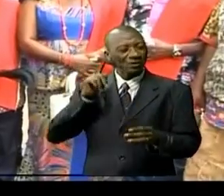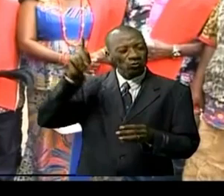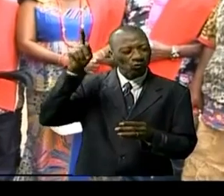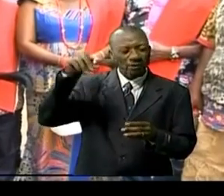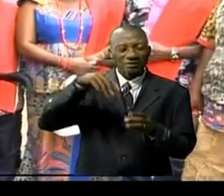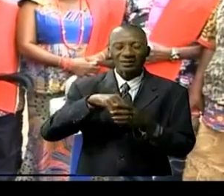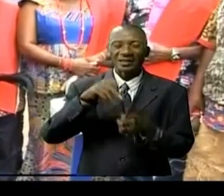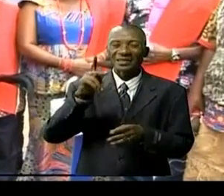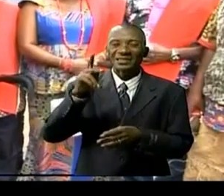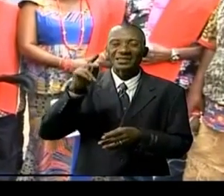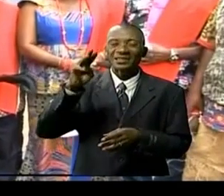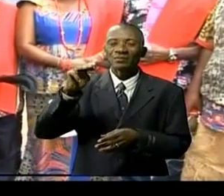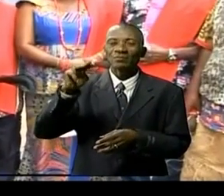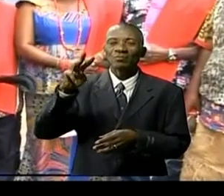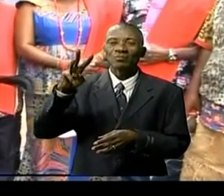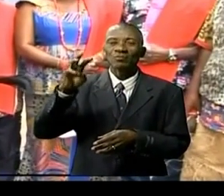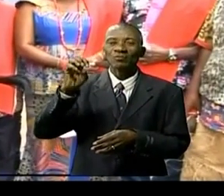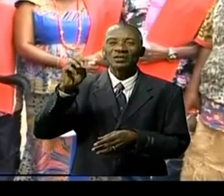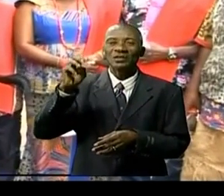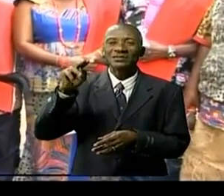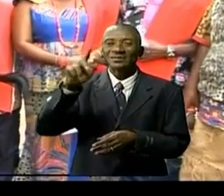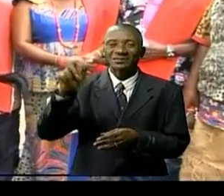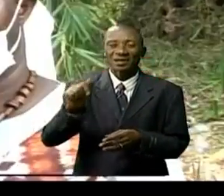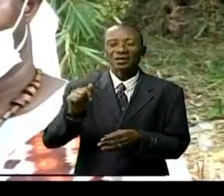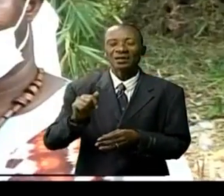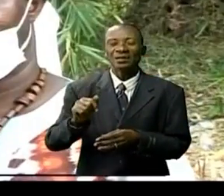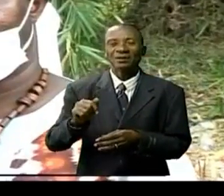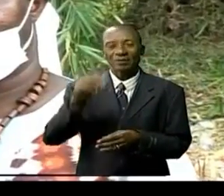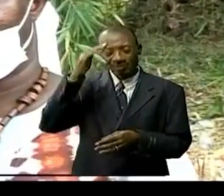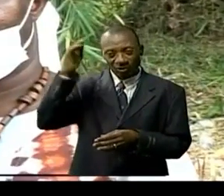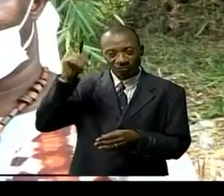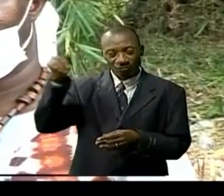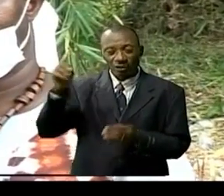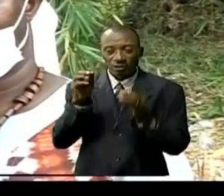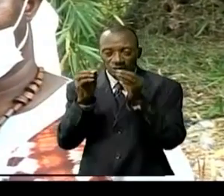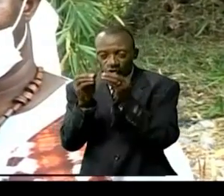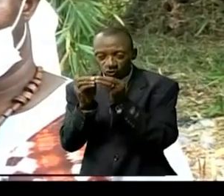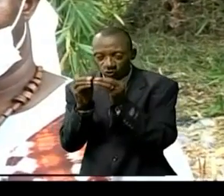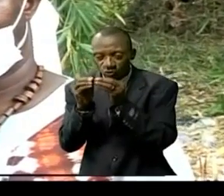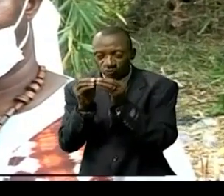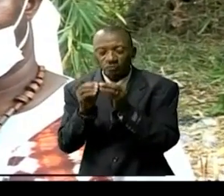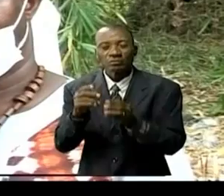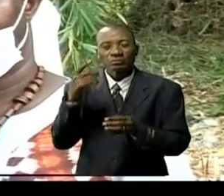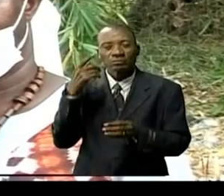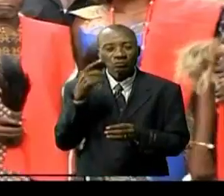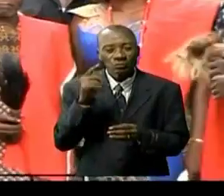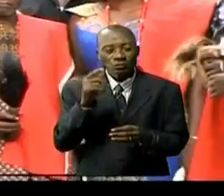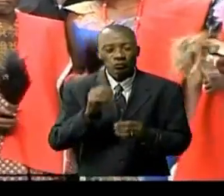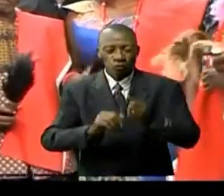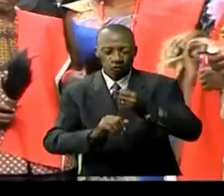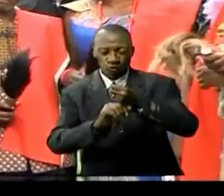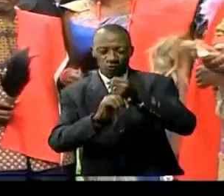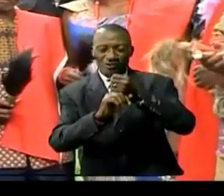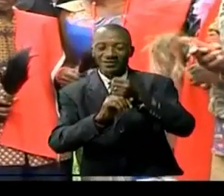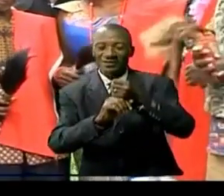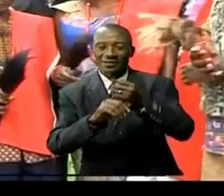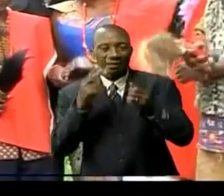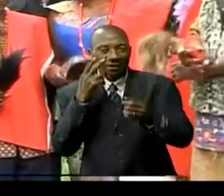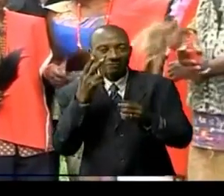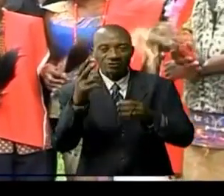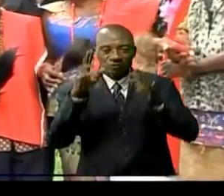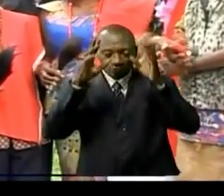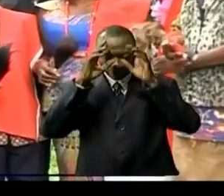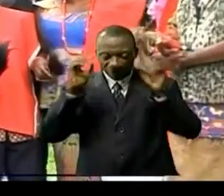commune et mono foule où ils ont examiné les voies et moyens à mettre en oeuvre en vue de soutenir la vision du gala de la nation félix antoine